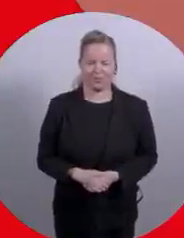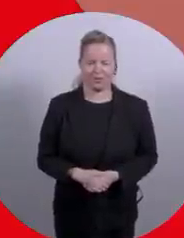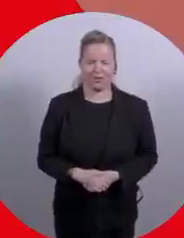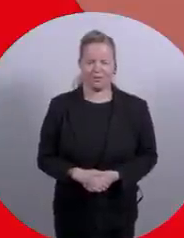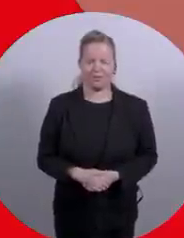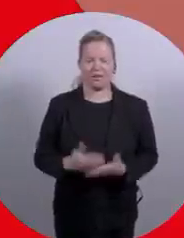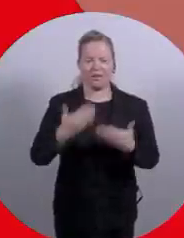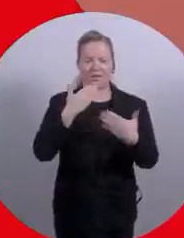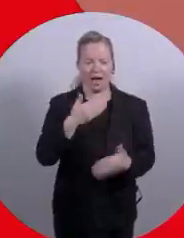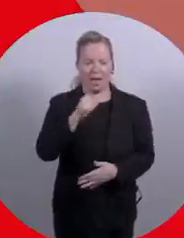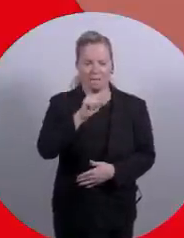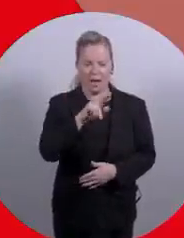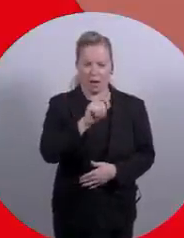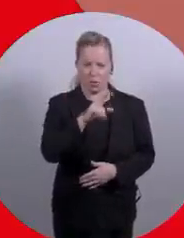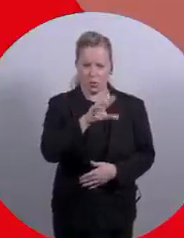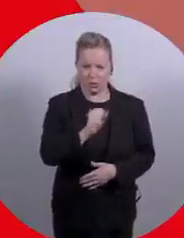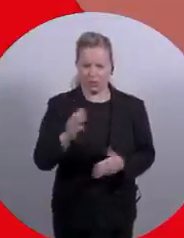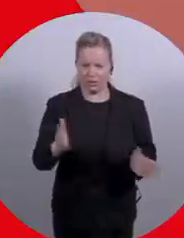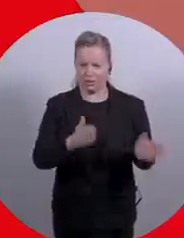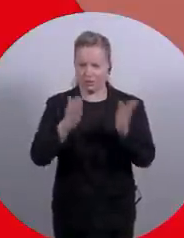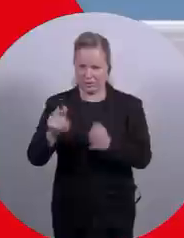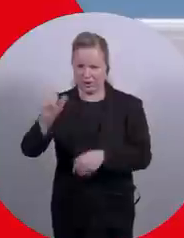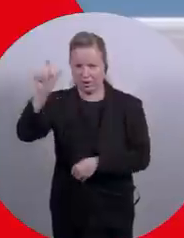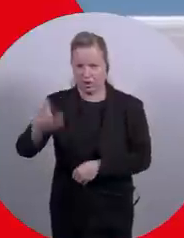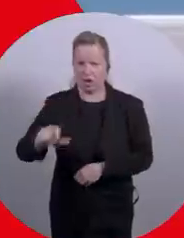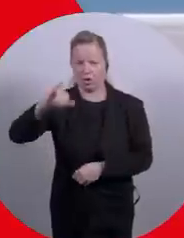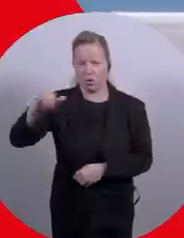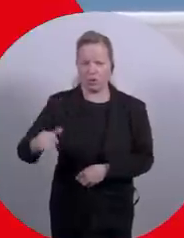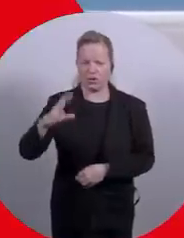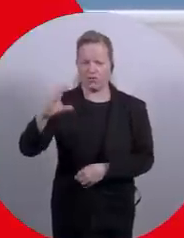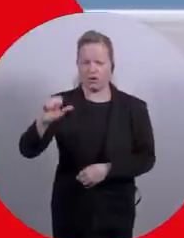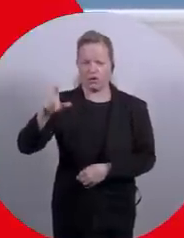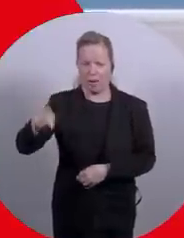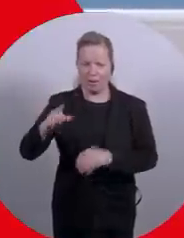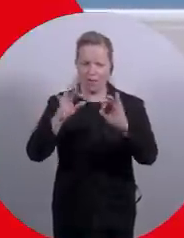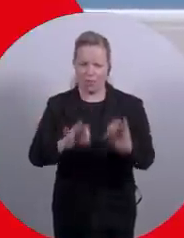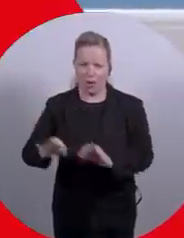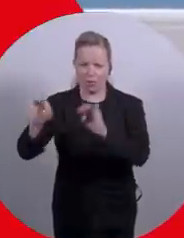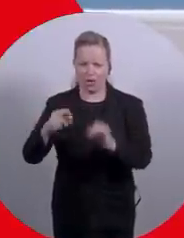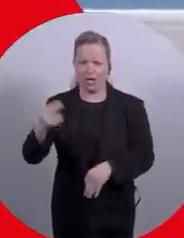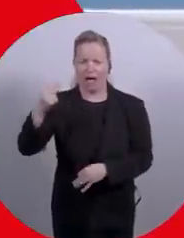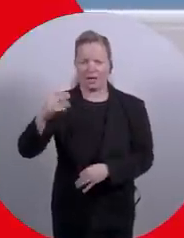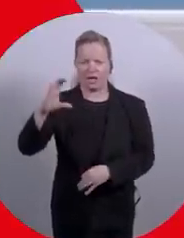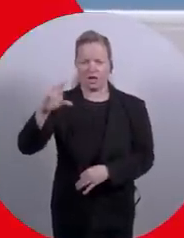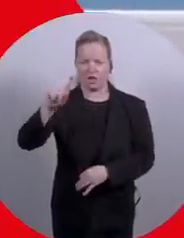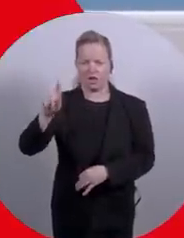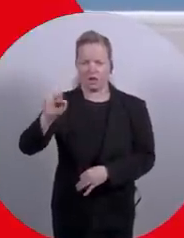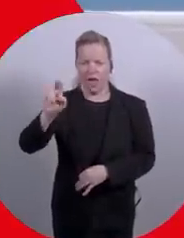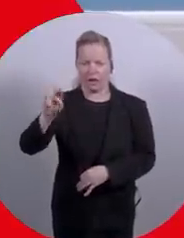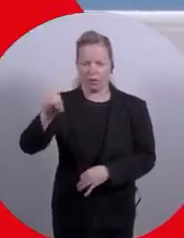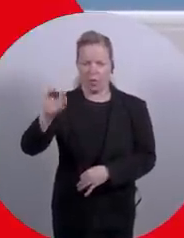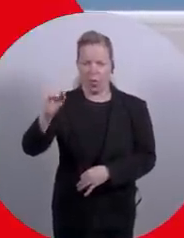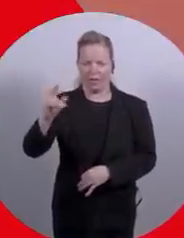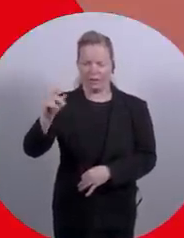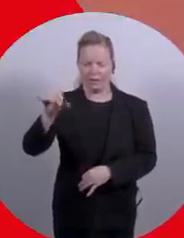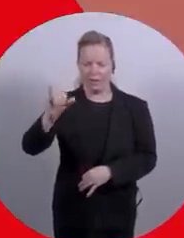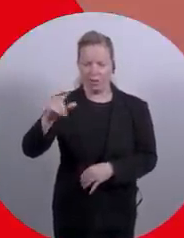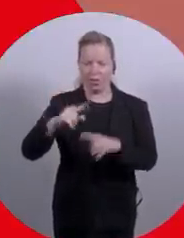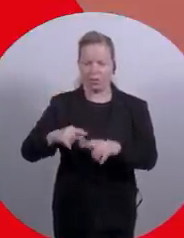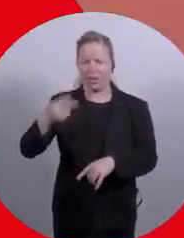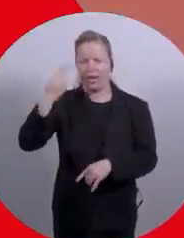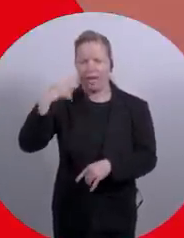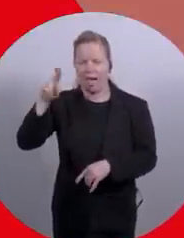danke Markus als nächstes ab Vorbereitung Hanna tschernehorsky und Bernd dobesberger